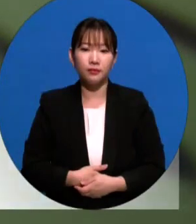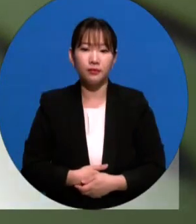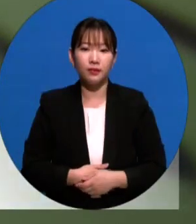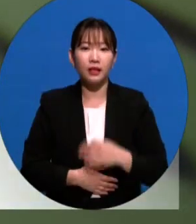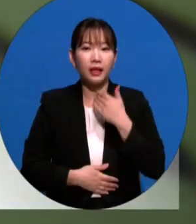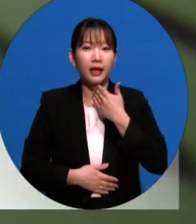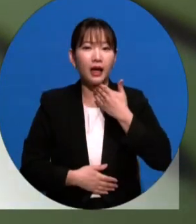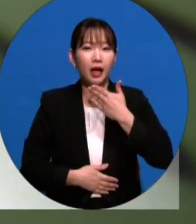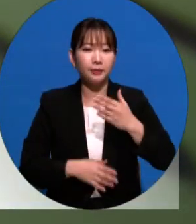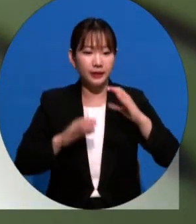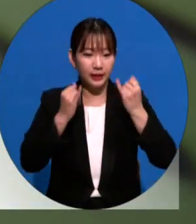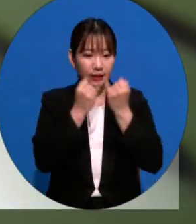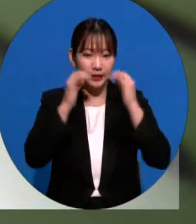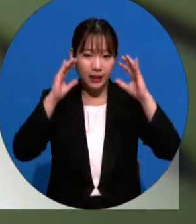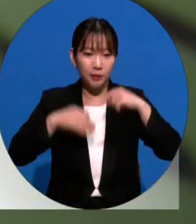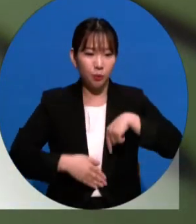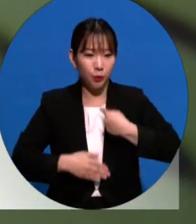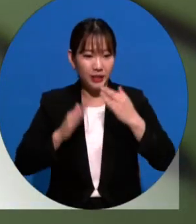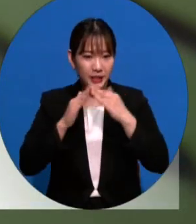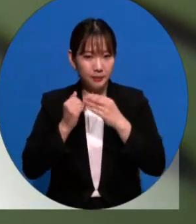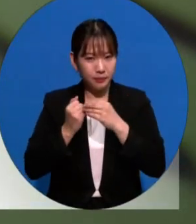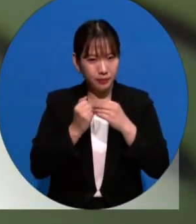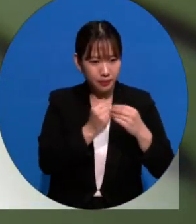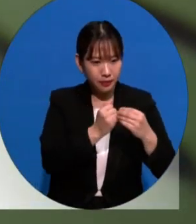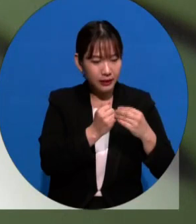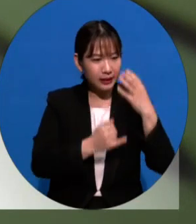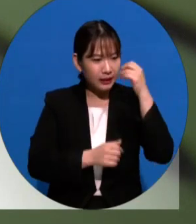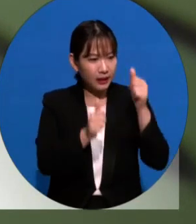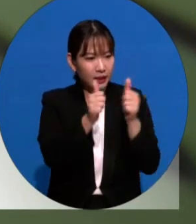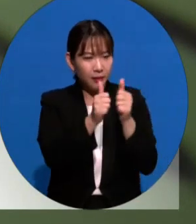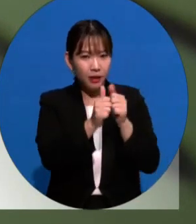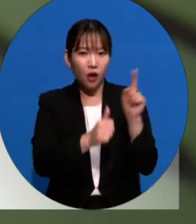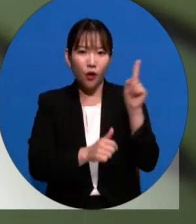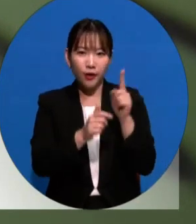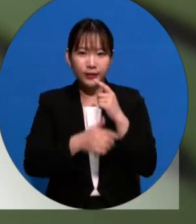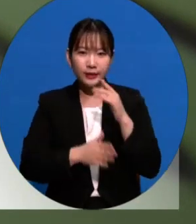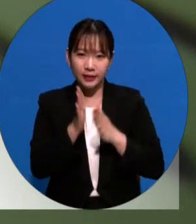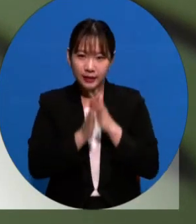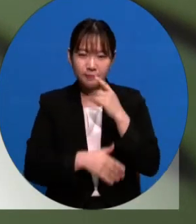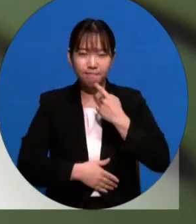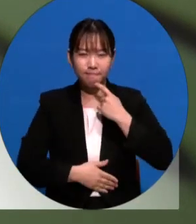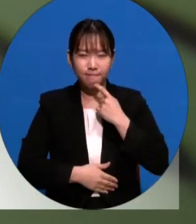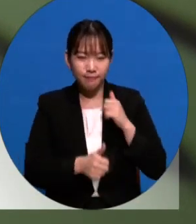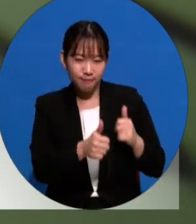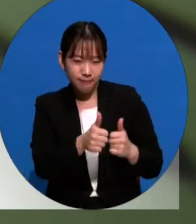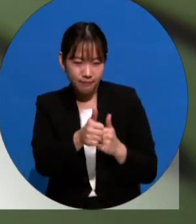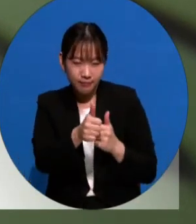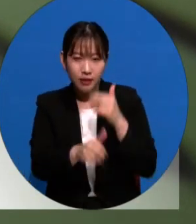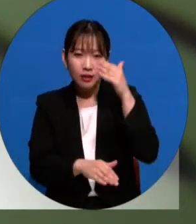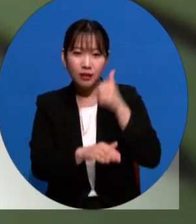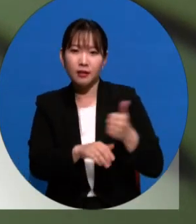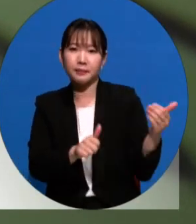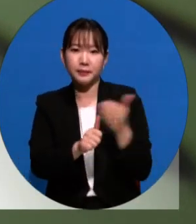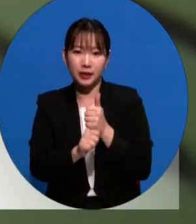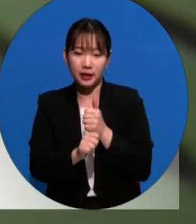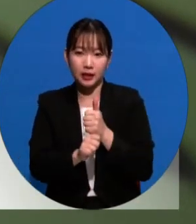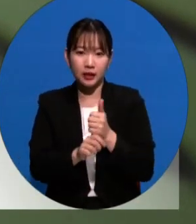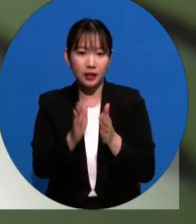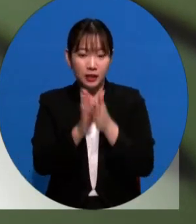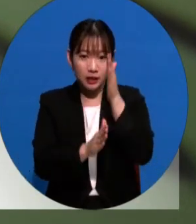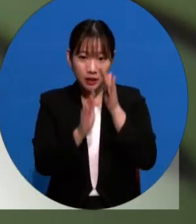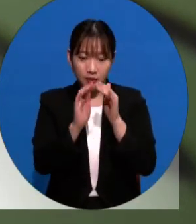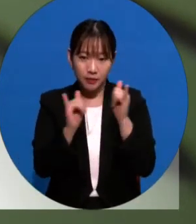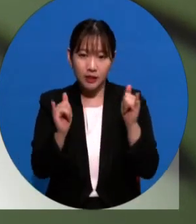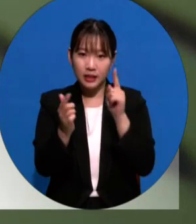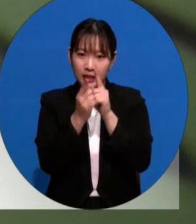9살 여자아이를 자신의 집에 데리고 가던 수상한 남성을 한 시민이 끈질긴 추격 끝에 막았는데요. 이 시민을 직접